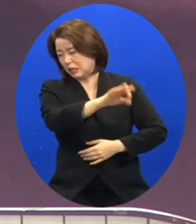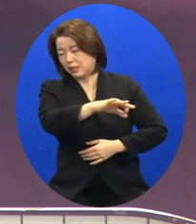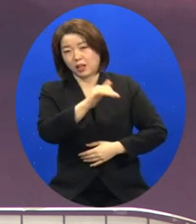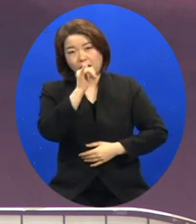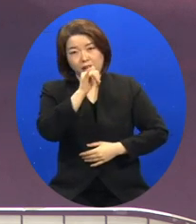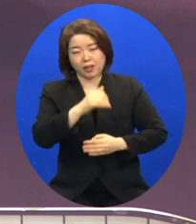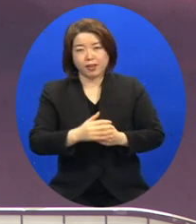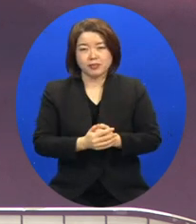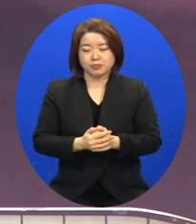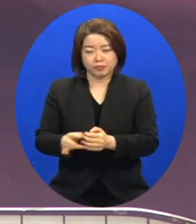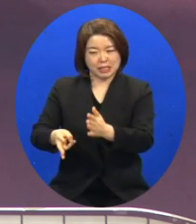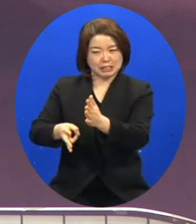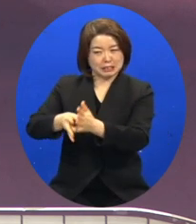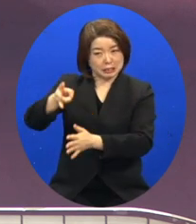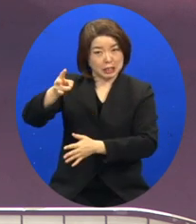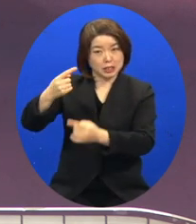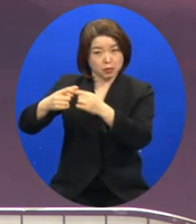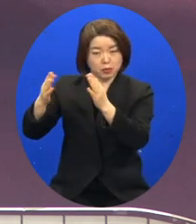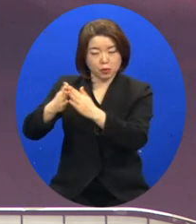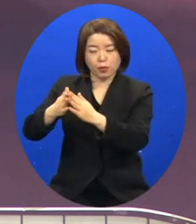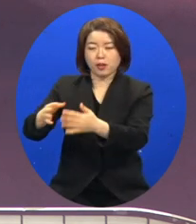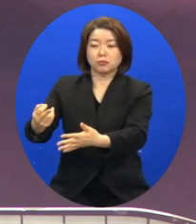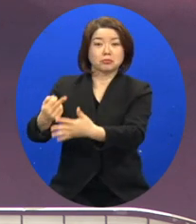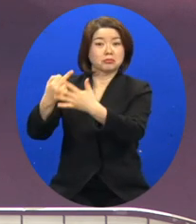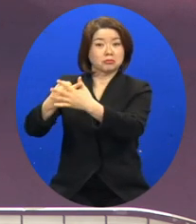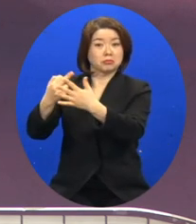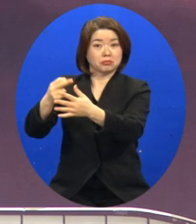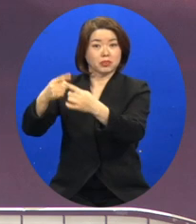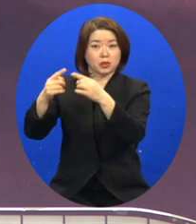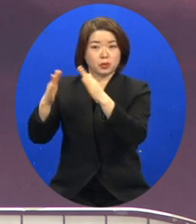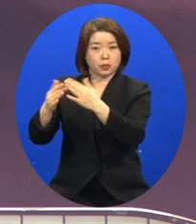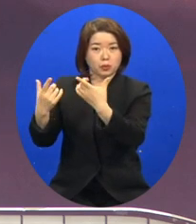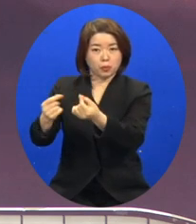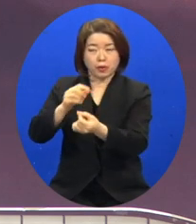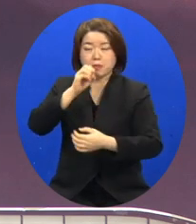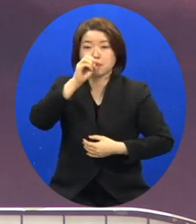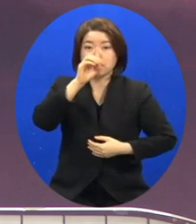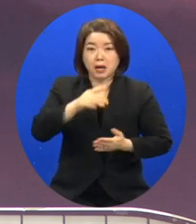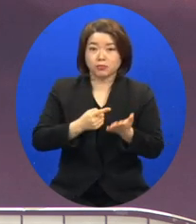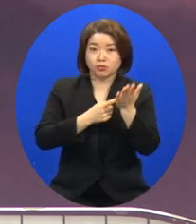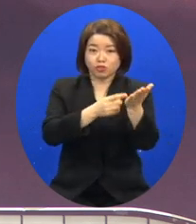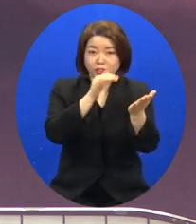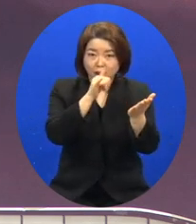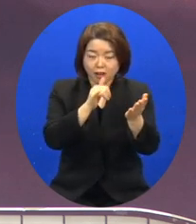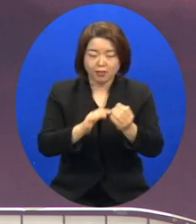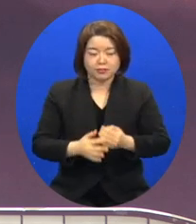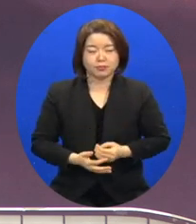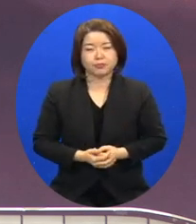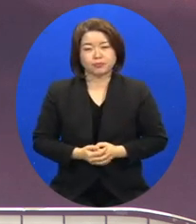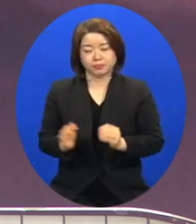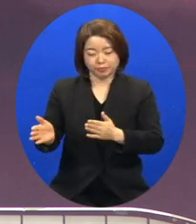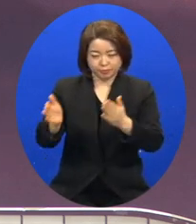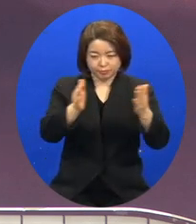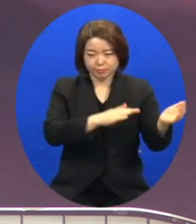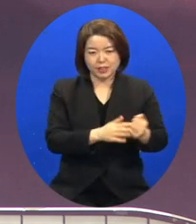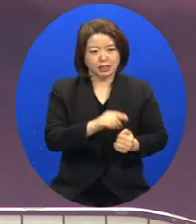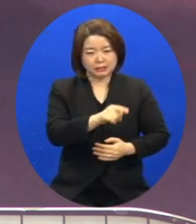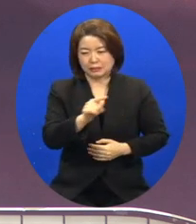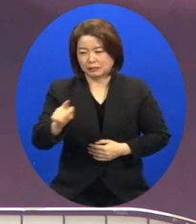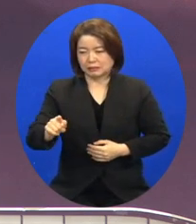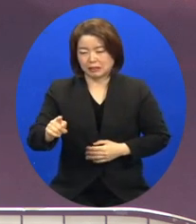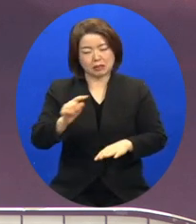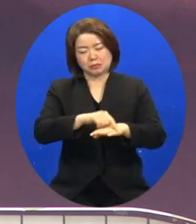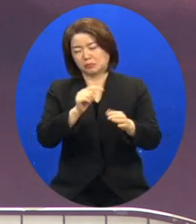예루살렘 교회가 장작이 오야 어떤 이런 사람이 다 왔습니다 그러니까 또 이도저도 나는 다 마음에 안